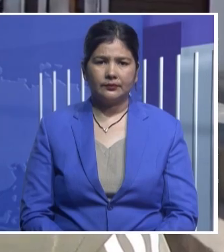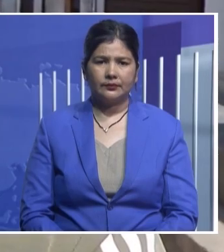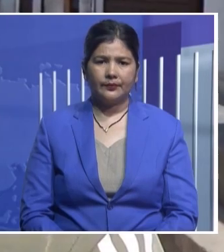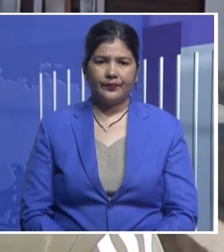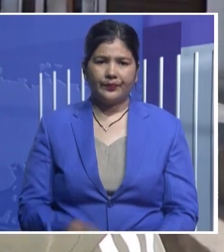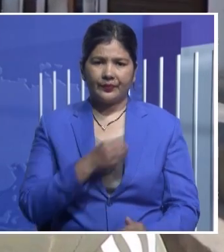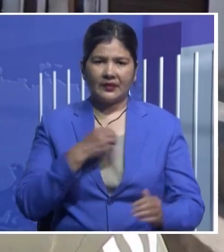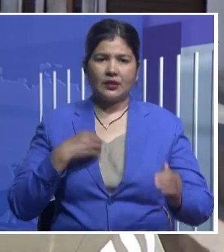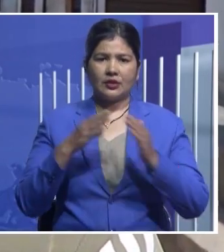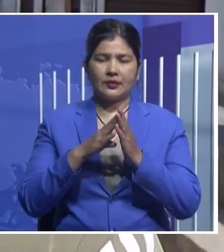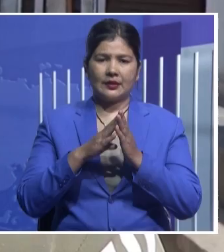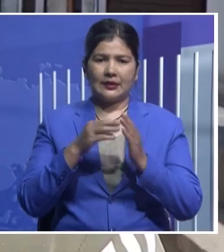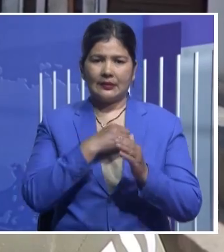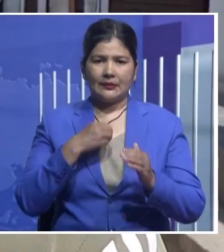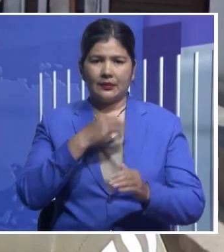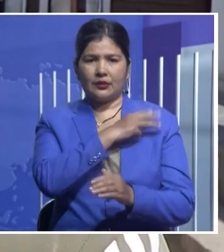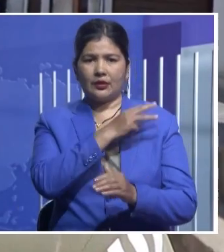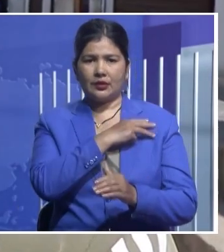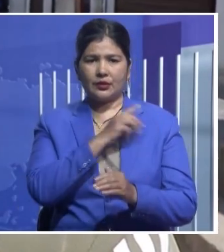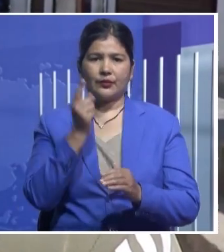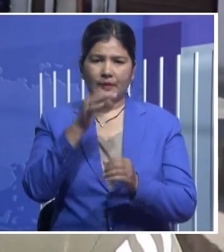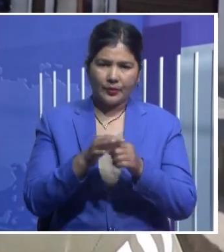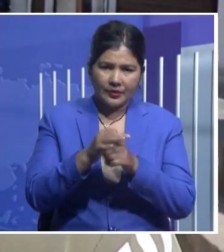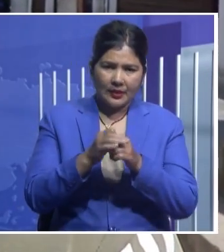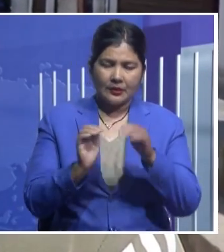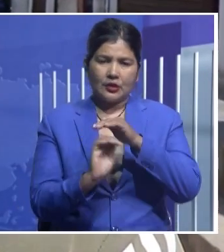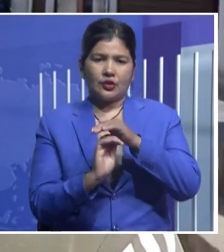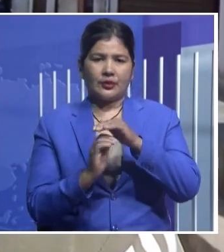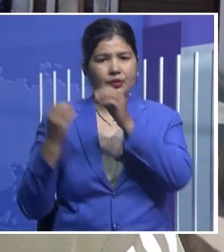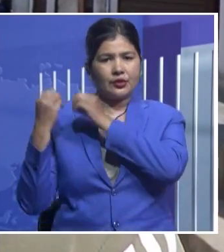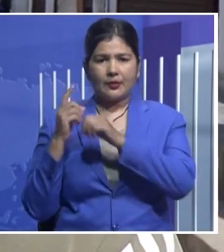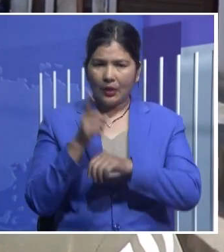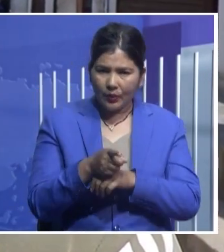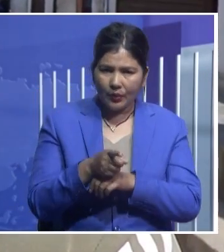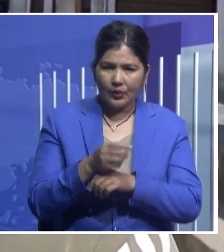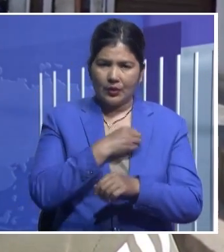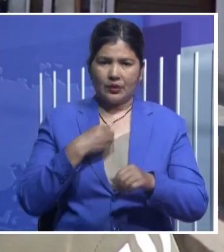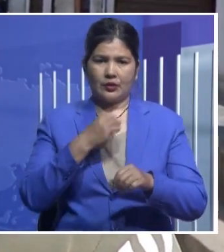यो अस्पतालमा डाक्टर टिकाउनलाई त सर्वप्रथम त्यहाँको व्यवस्थापन समितिको जिम्मेवारी हो, होइन?